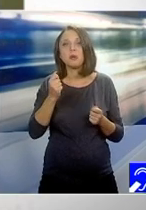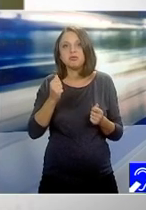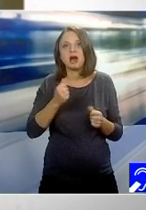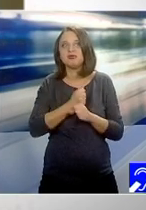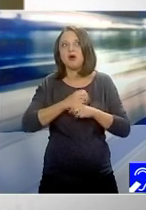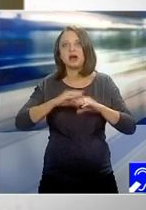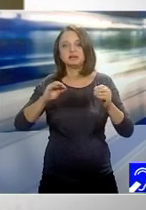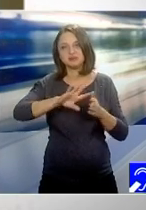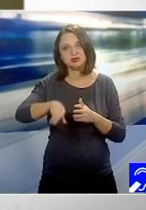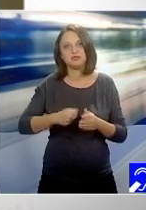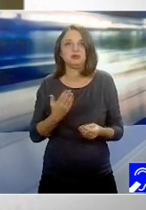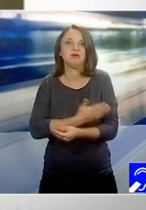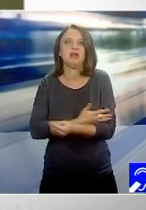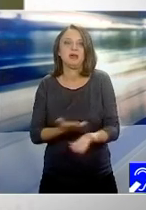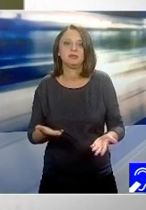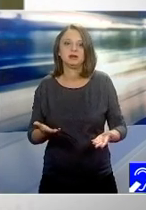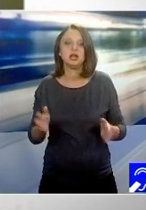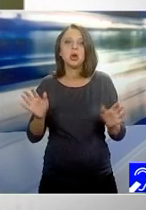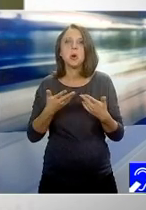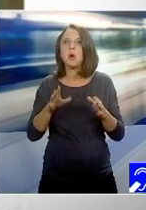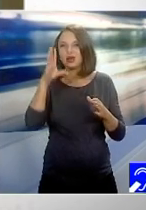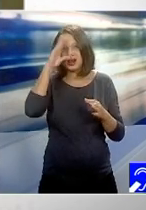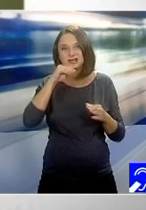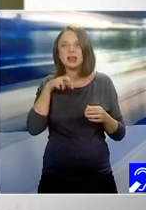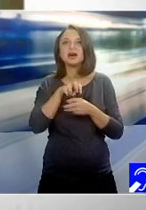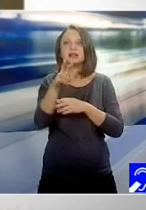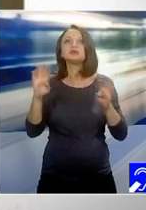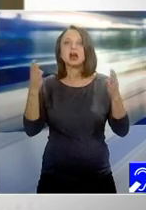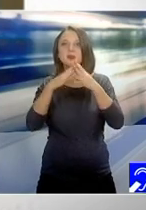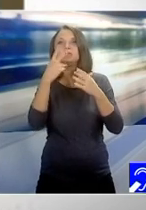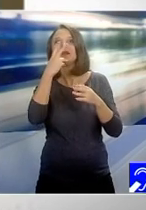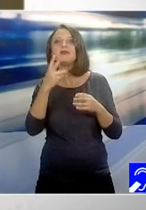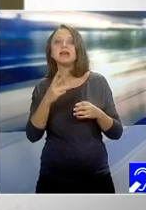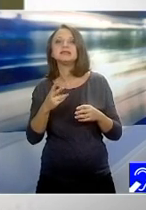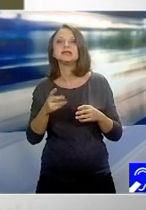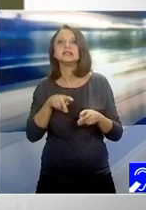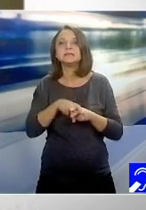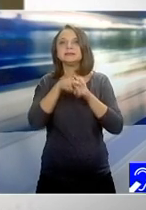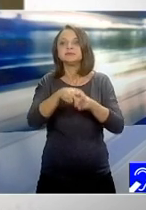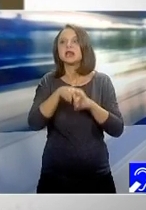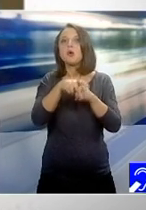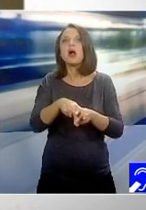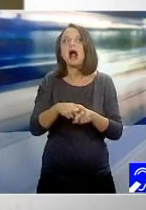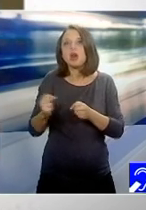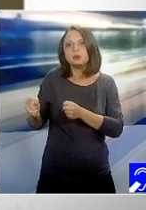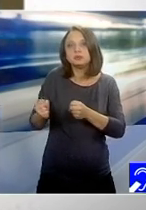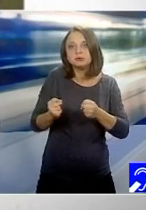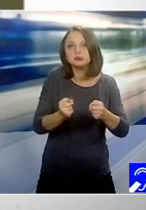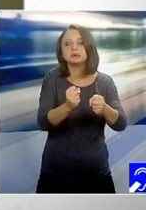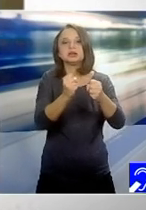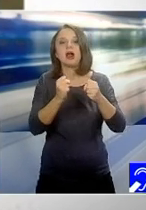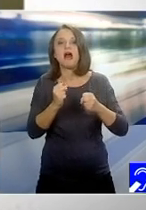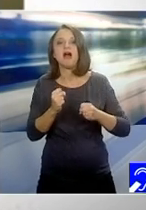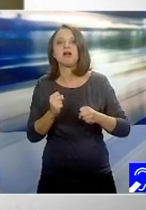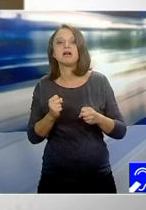le avem. În orice seară, dacă te duci, peste tot îs tractoare, îs camioane, îs astea, drujbele răsună și în Făgetul Cluj. În orice weekend,